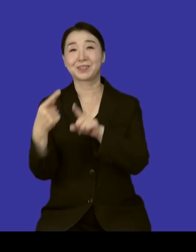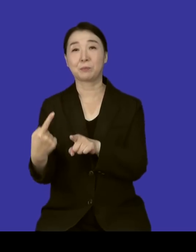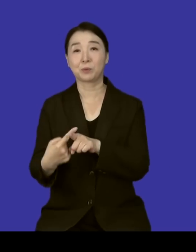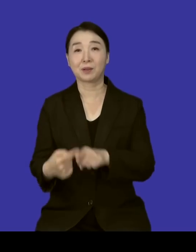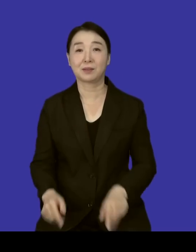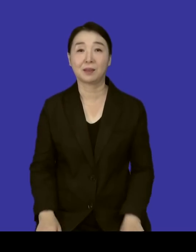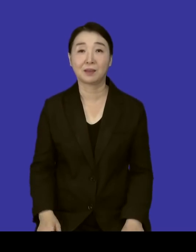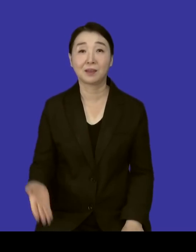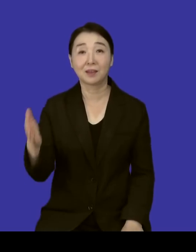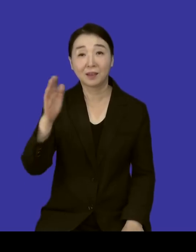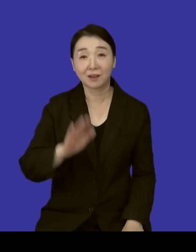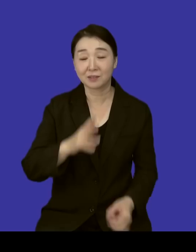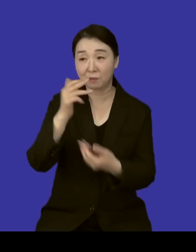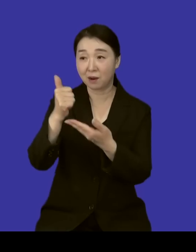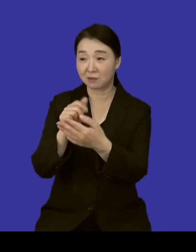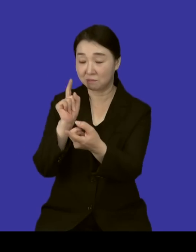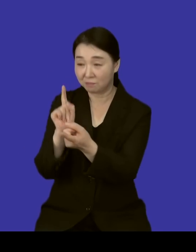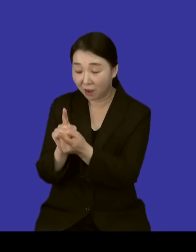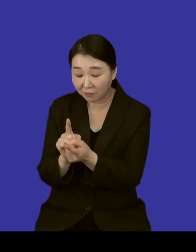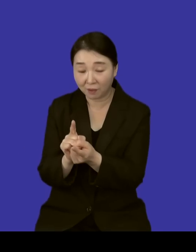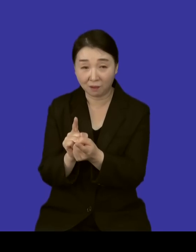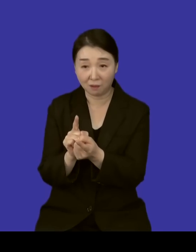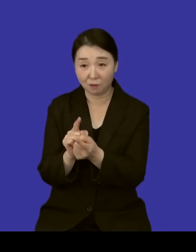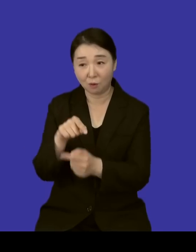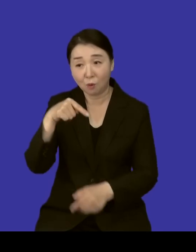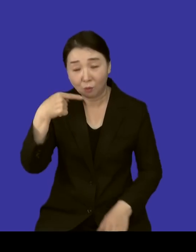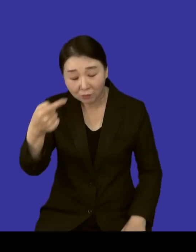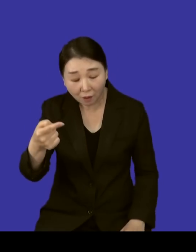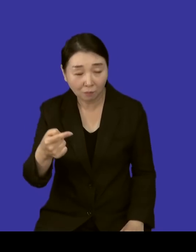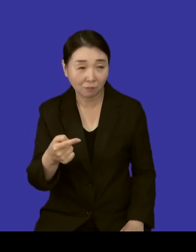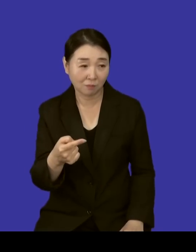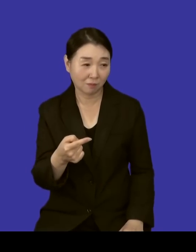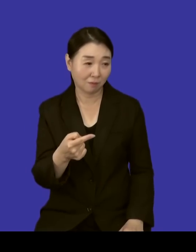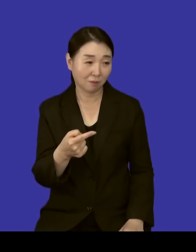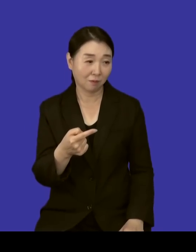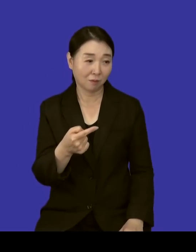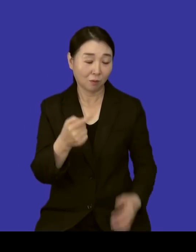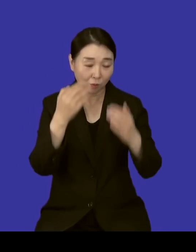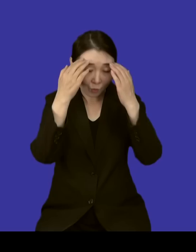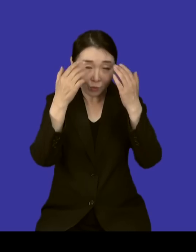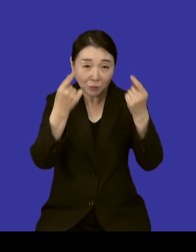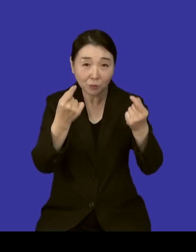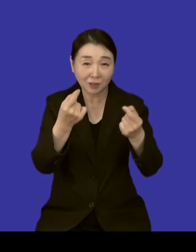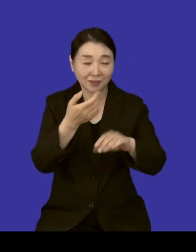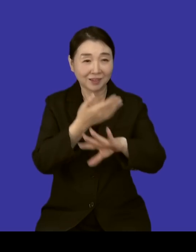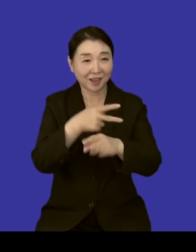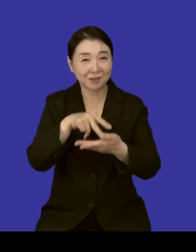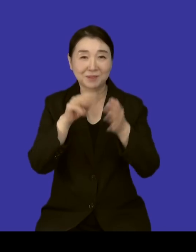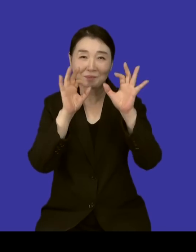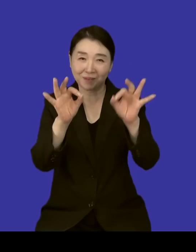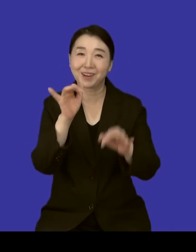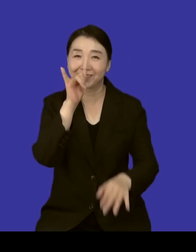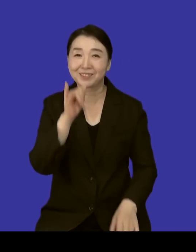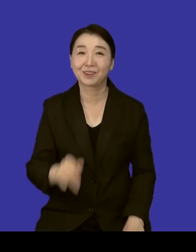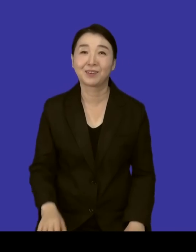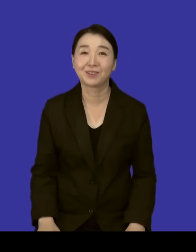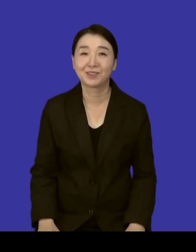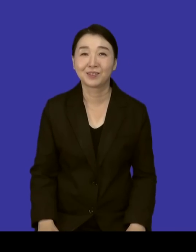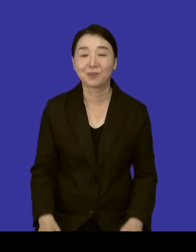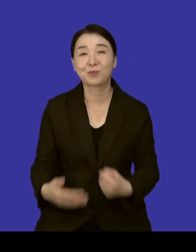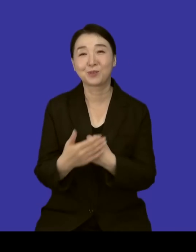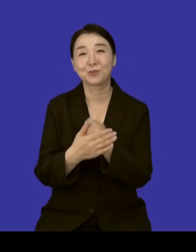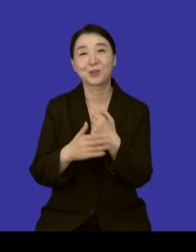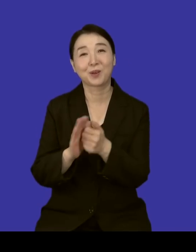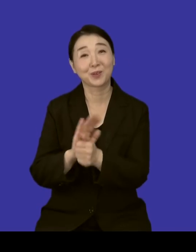하지만 하나님을 만나면서부터 같은 고난도 다르게 보이는 눈이 생겼다고 합니다. 네, 오늘 많은 분들에게 은혜와